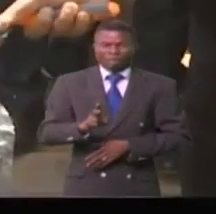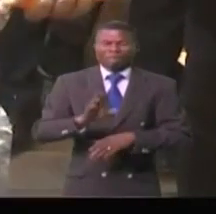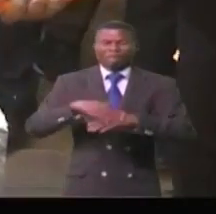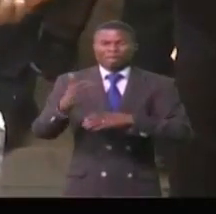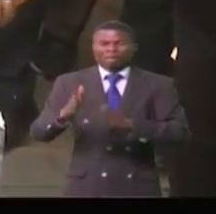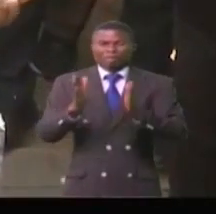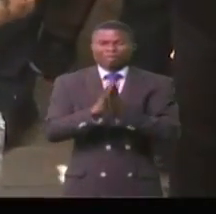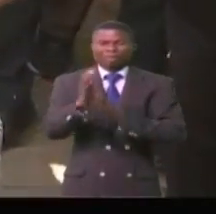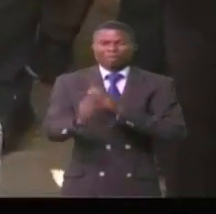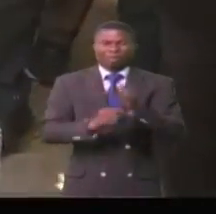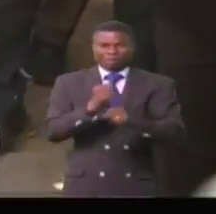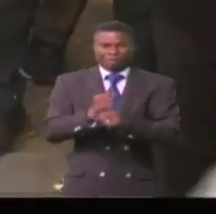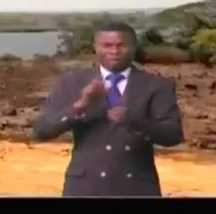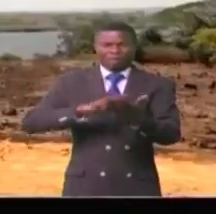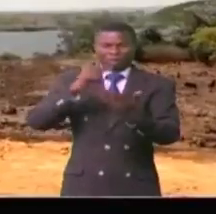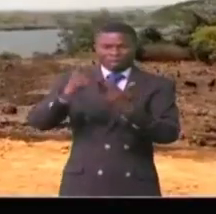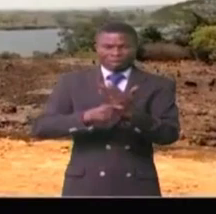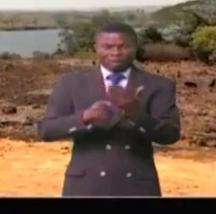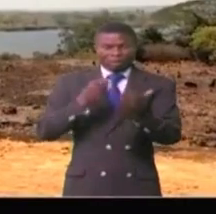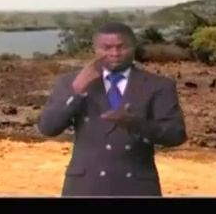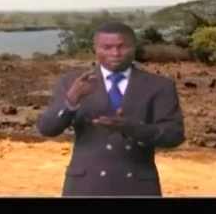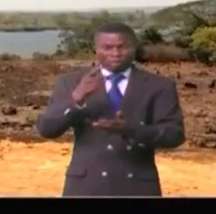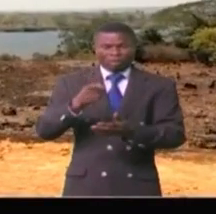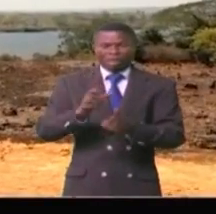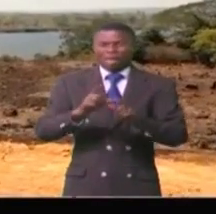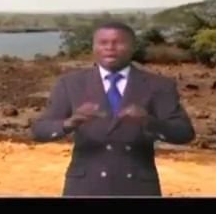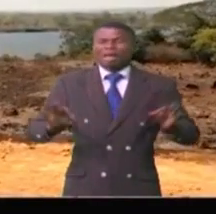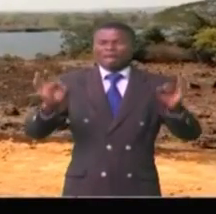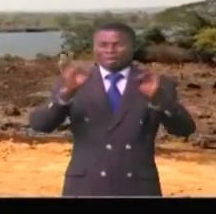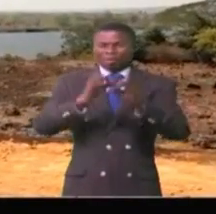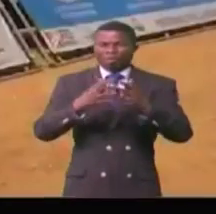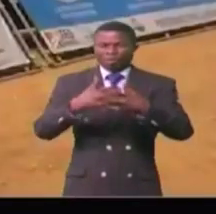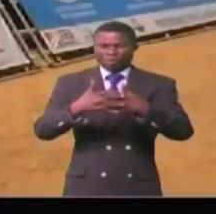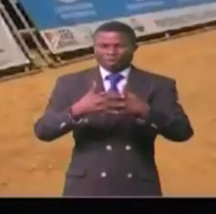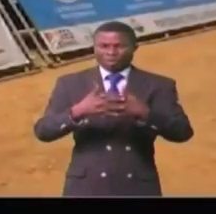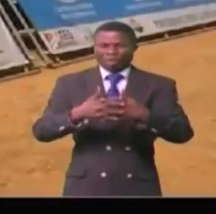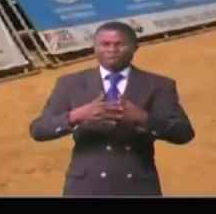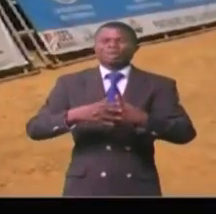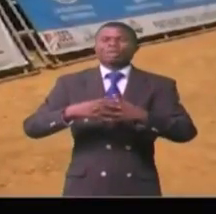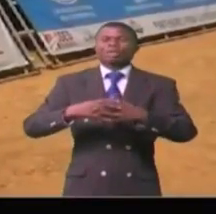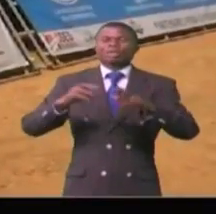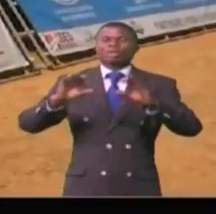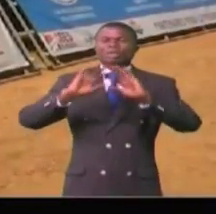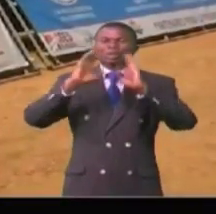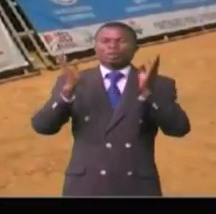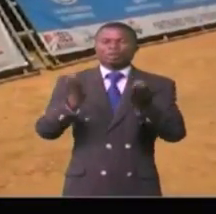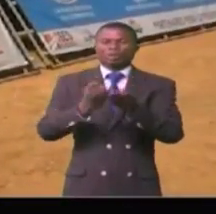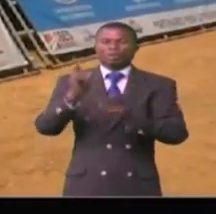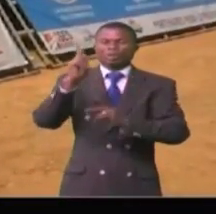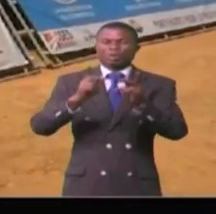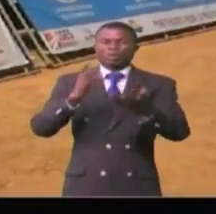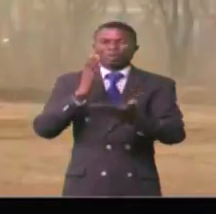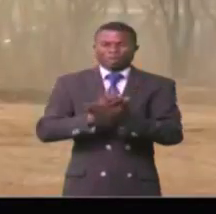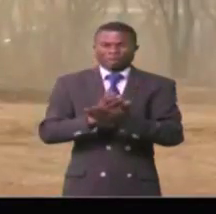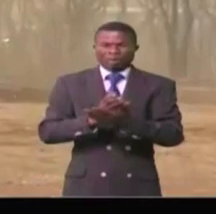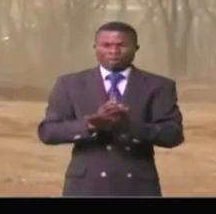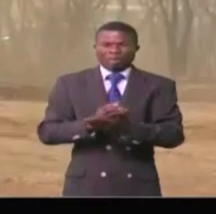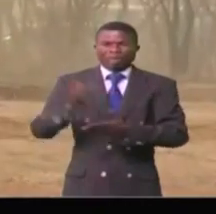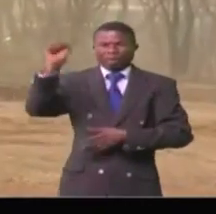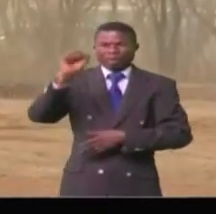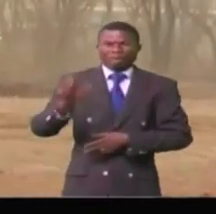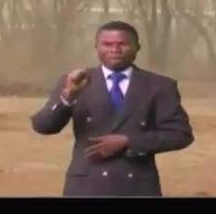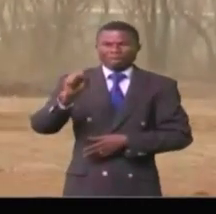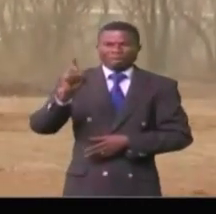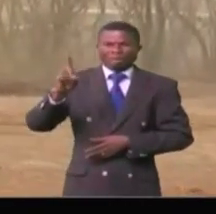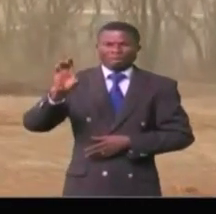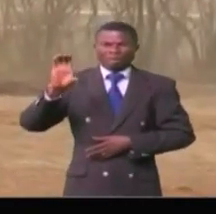réalité. Pour ce projet, considéré comme l'un des plus grands du partenariat public-privé jamais mis en œuvre dans la région de la SADC, Communauté de développement de l'Afrique